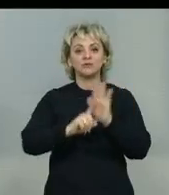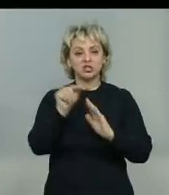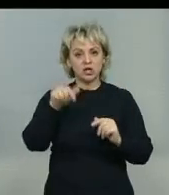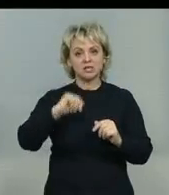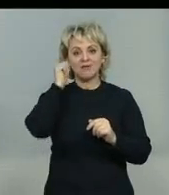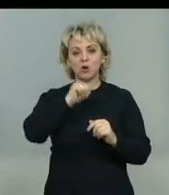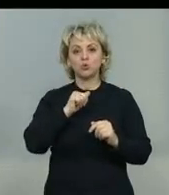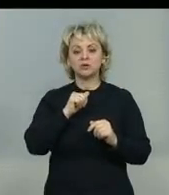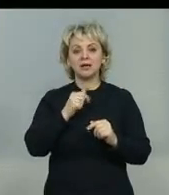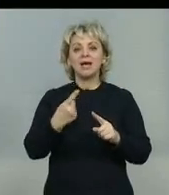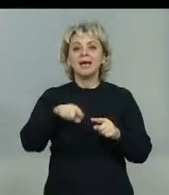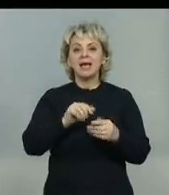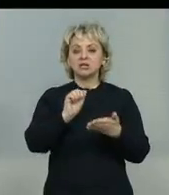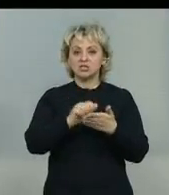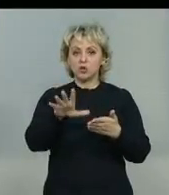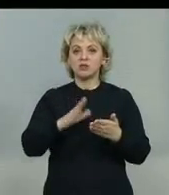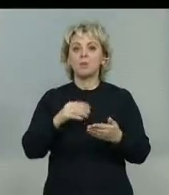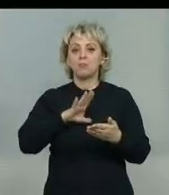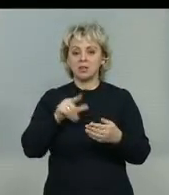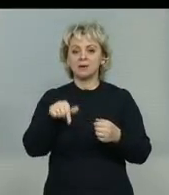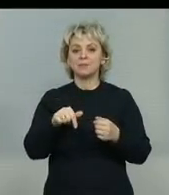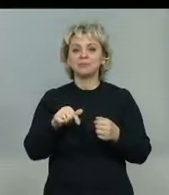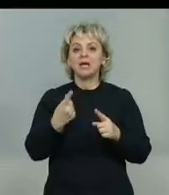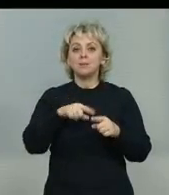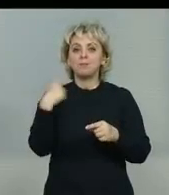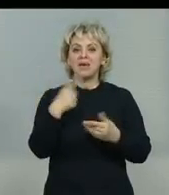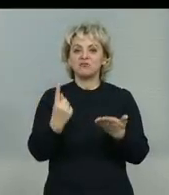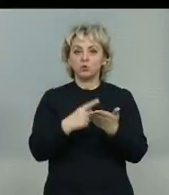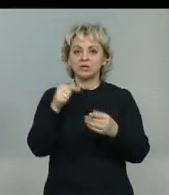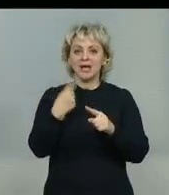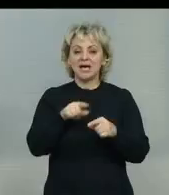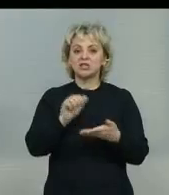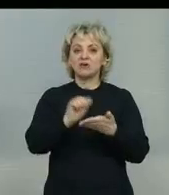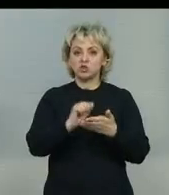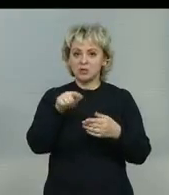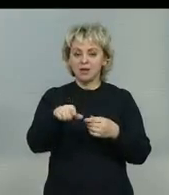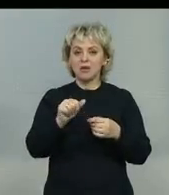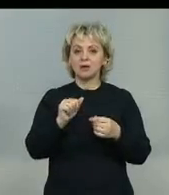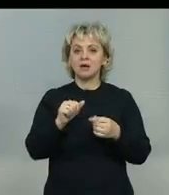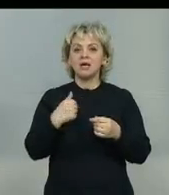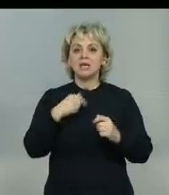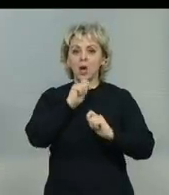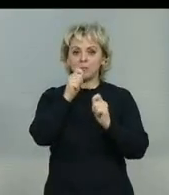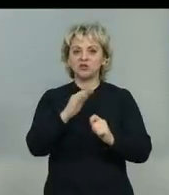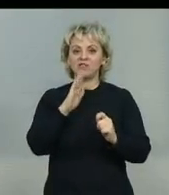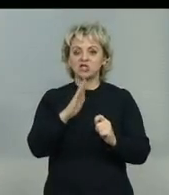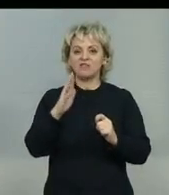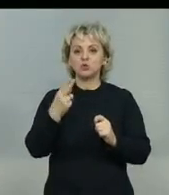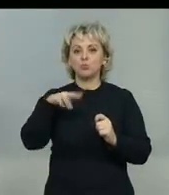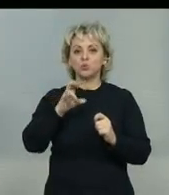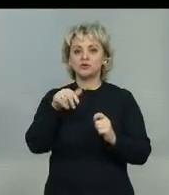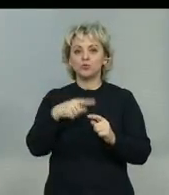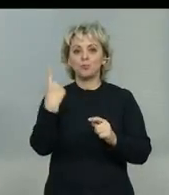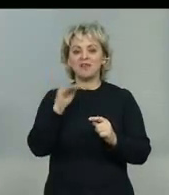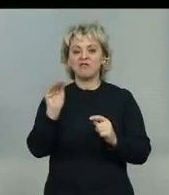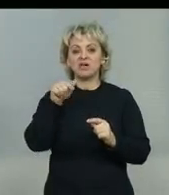этого года это издание вышло. Первый экземпляр этого издания я подарил Владимиру Путину